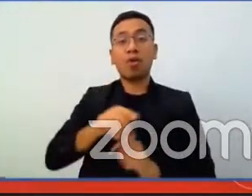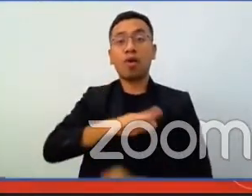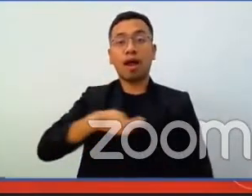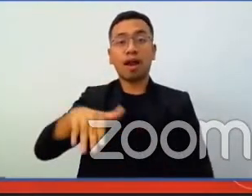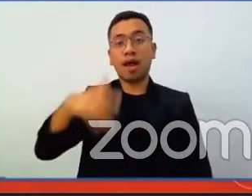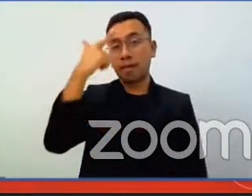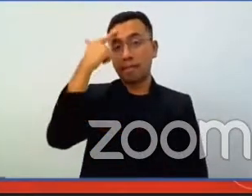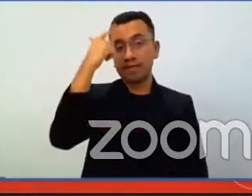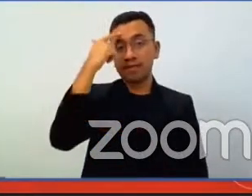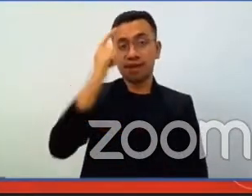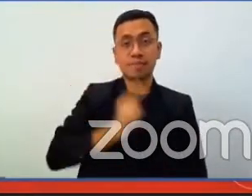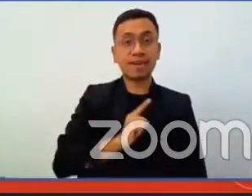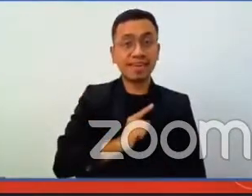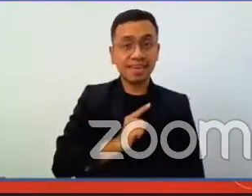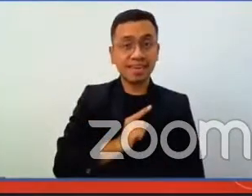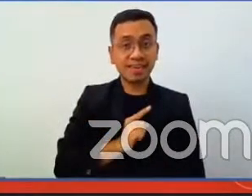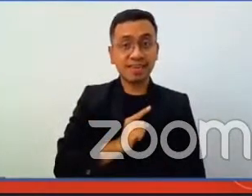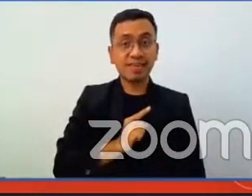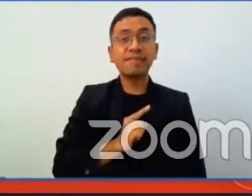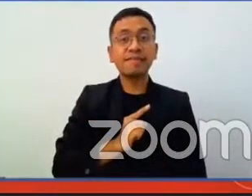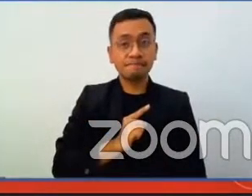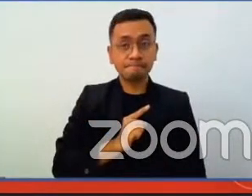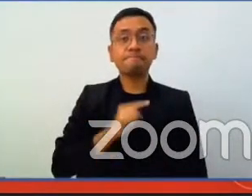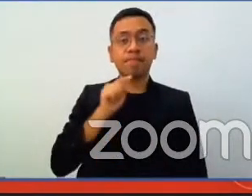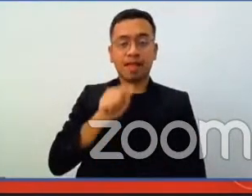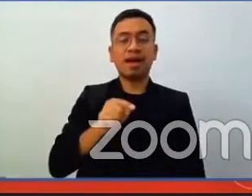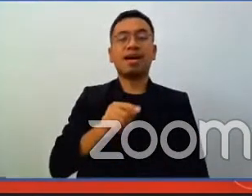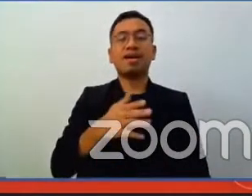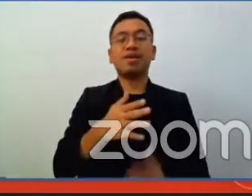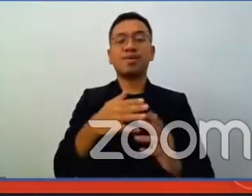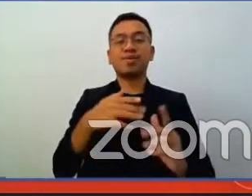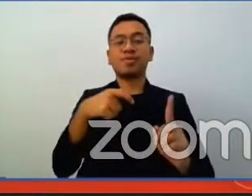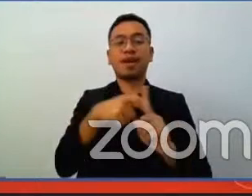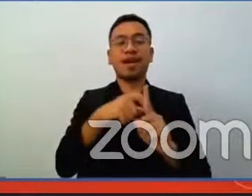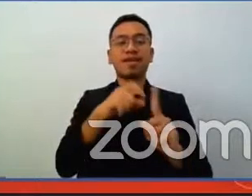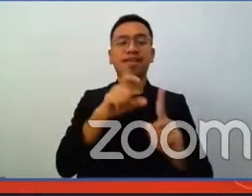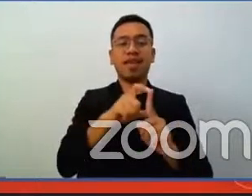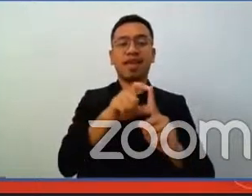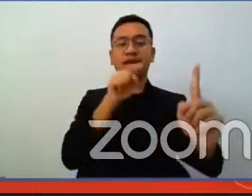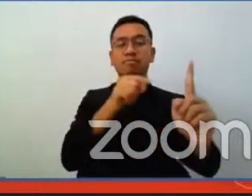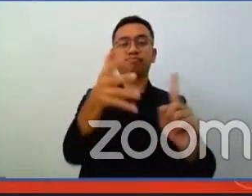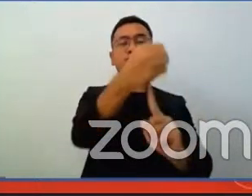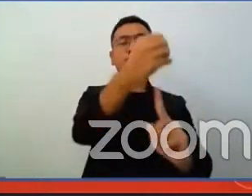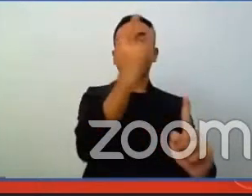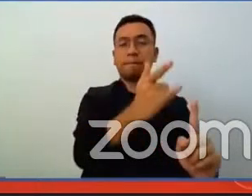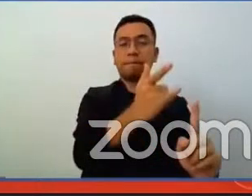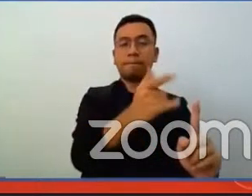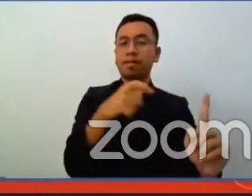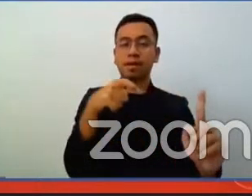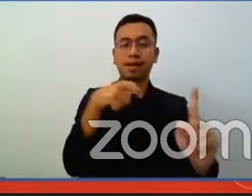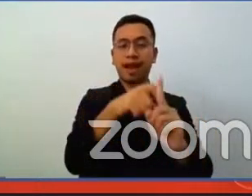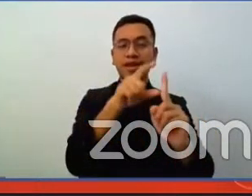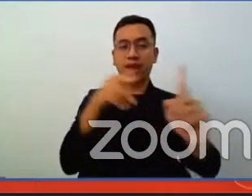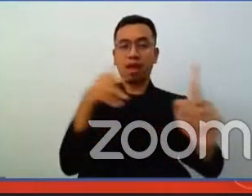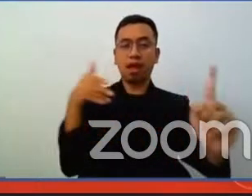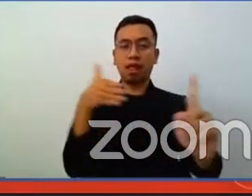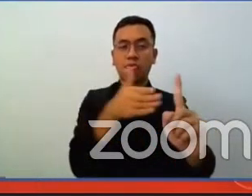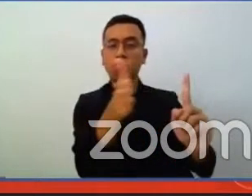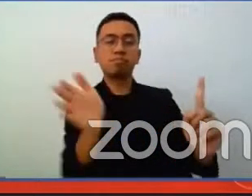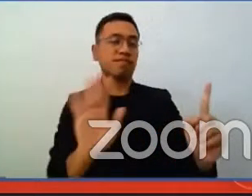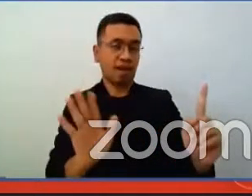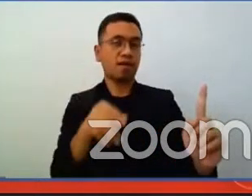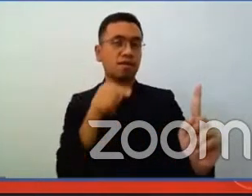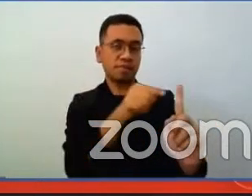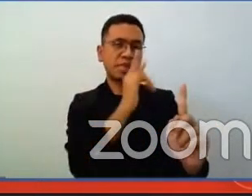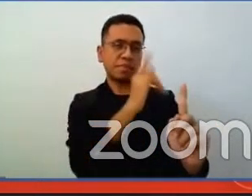mandiri dia tetap dalam arahan pencapaian target kompetensi siswa. Itu yang pertama. Yang kedua